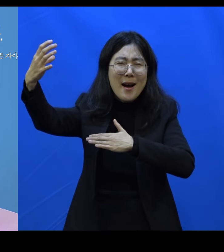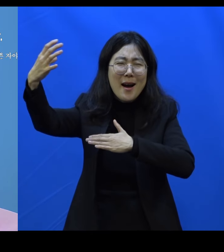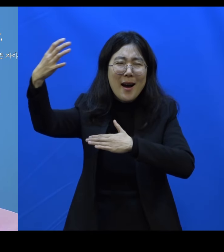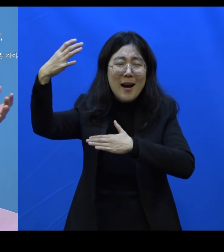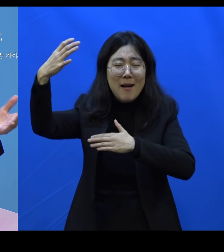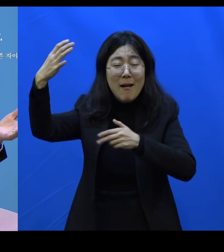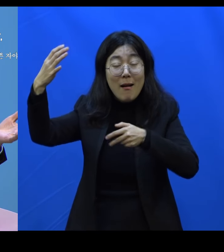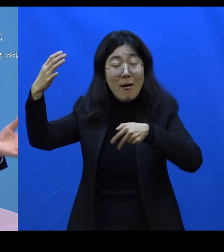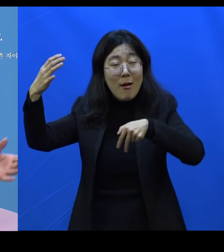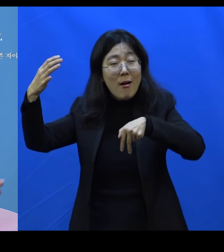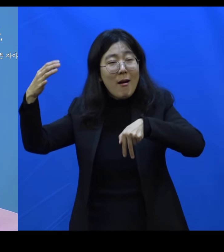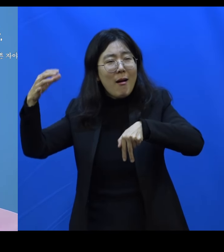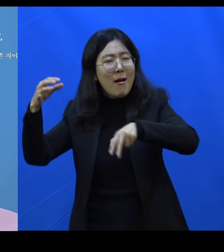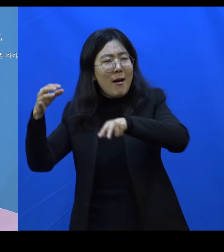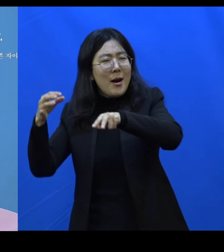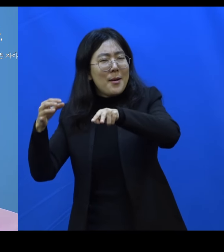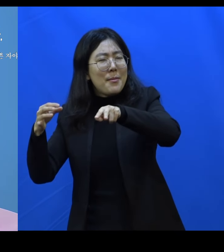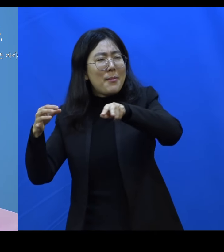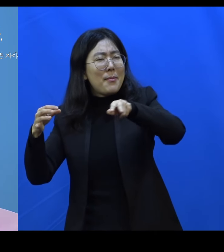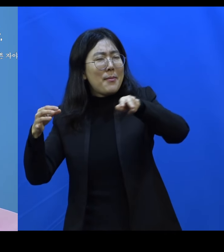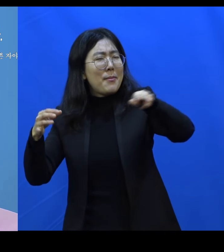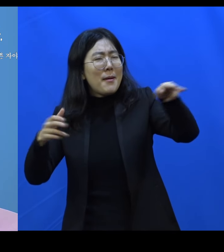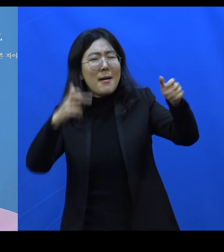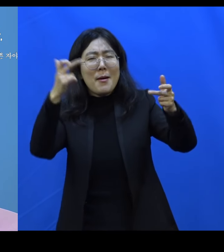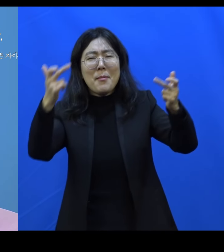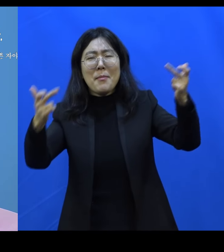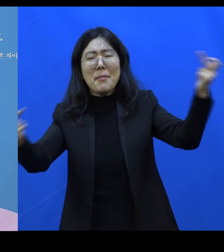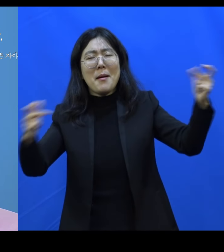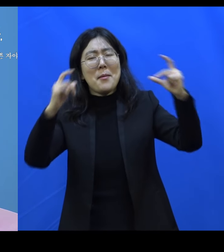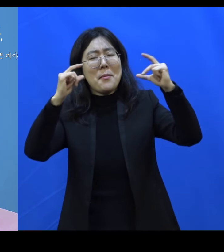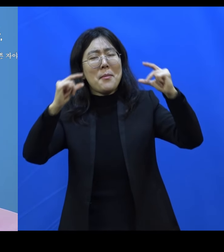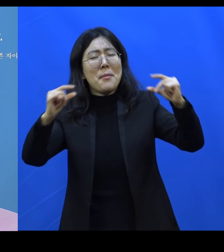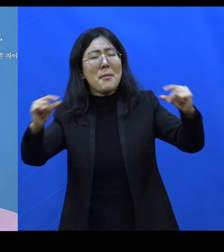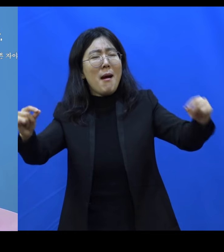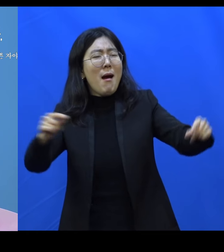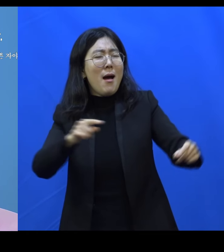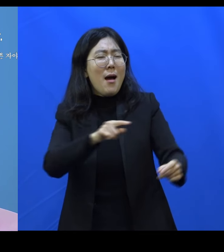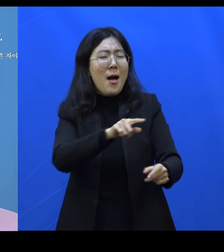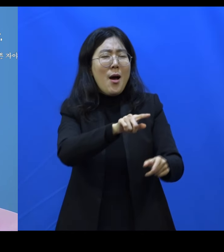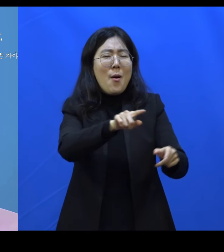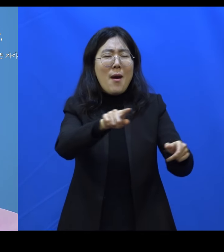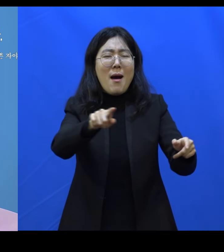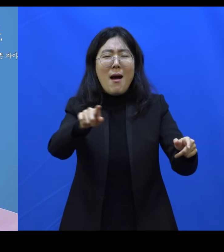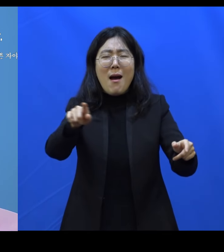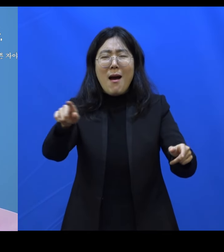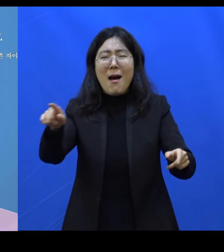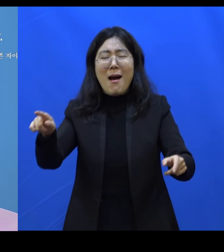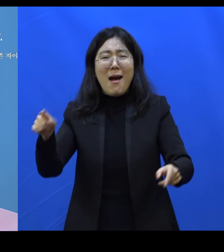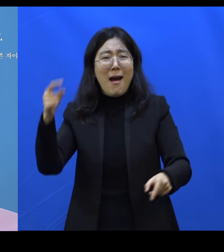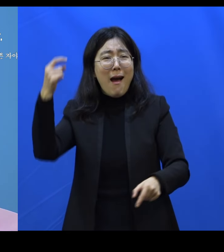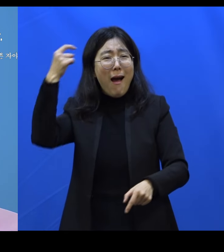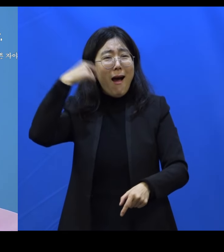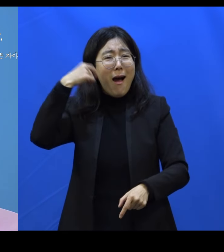보면 너무너무 장관해요. 그리고 밤새 또 뭐 기도하고 또 이제 이러고 이제